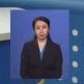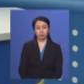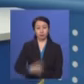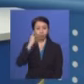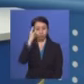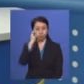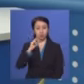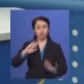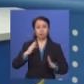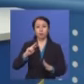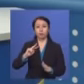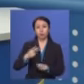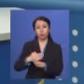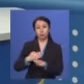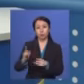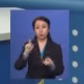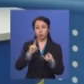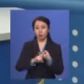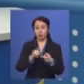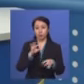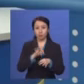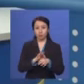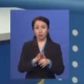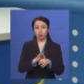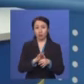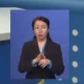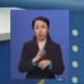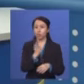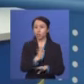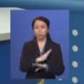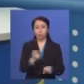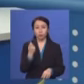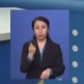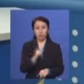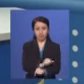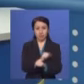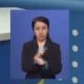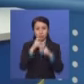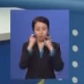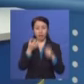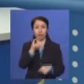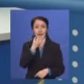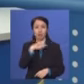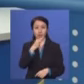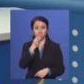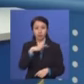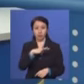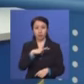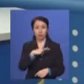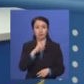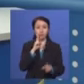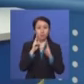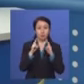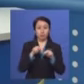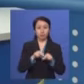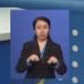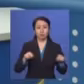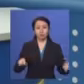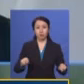В Казахстане в случае второй волны коронавируса не возникнет дефицита защитных средств и лекарственных средств. Об этом на